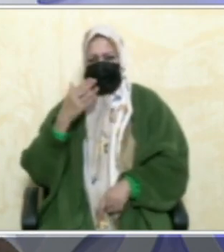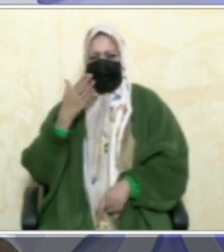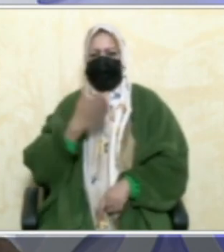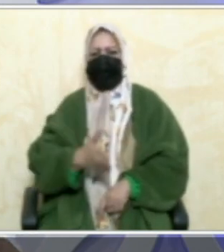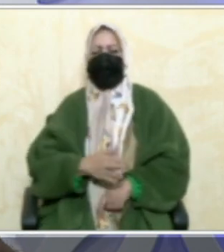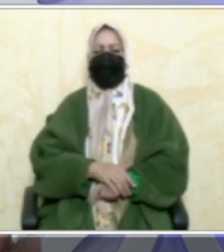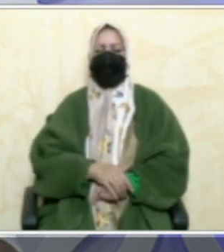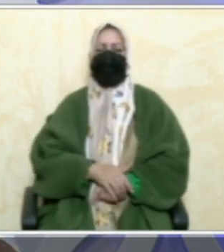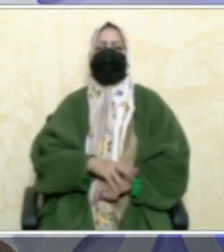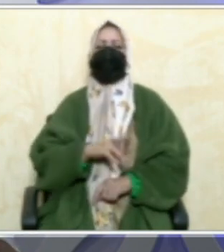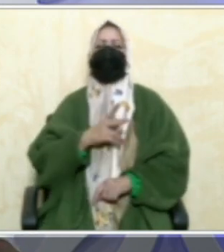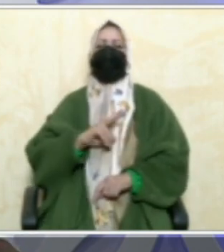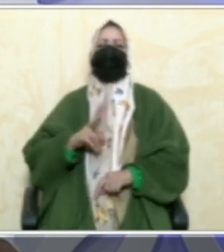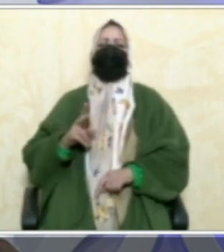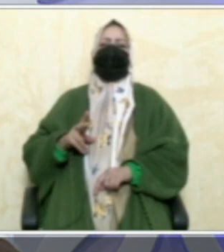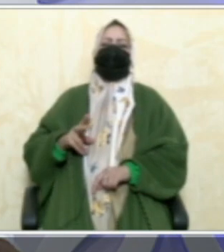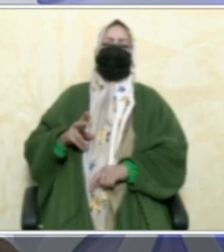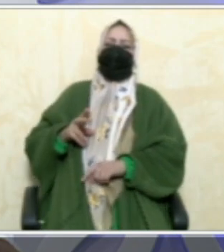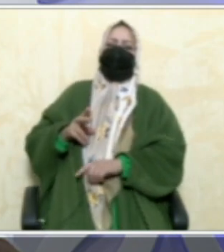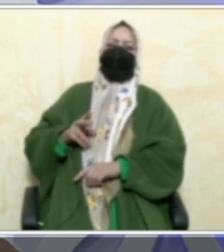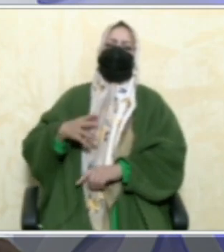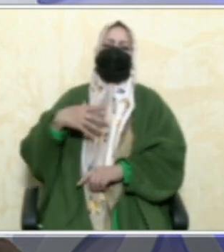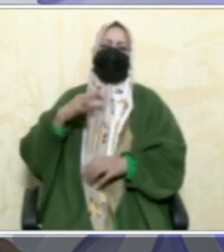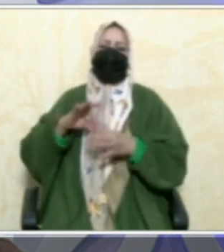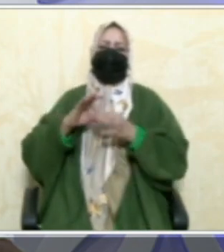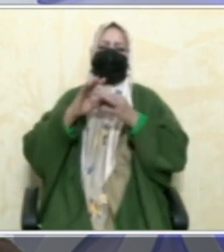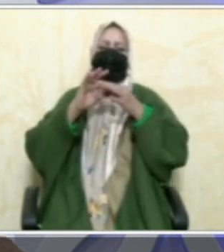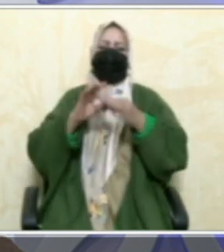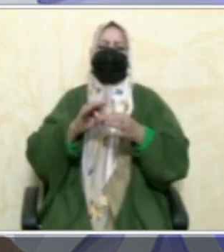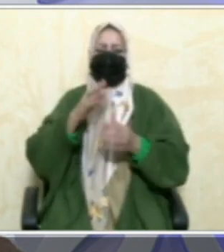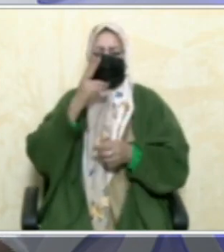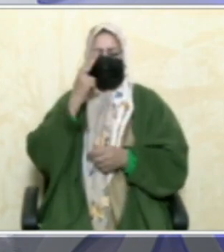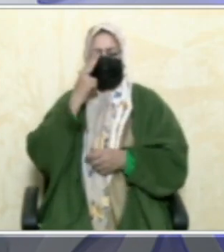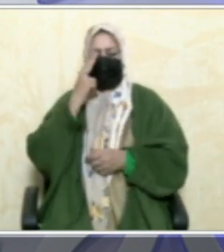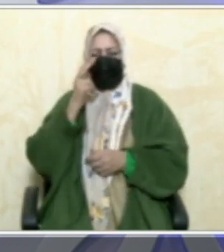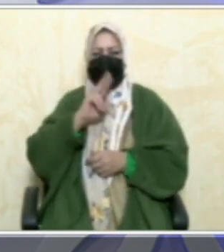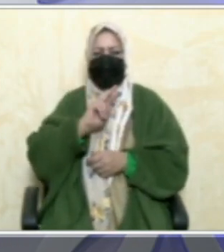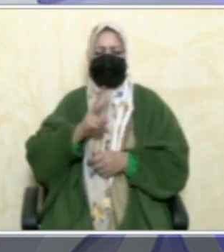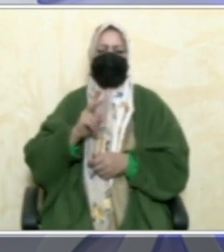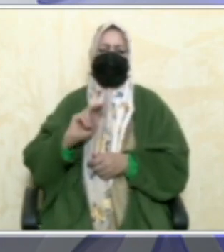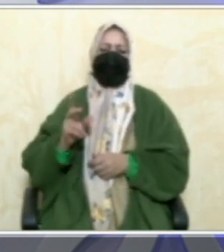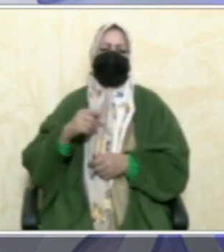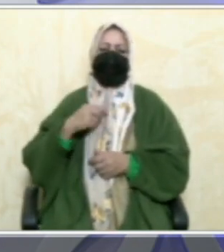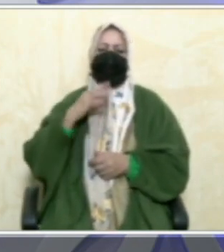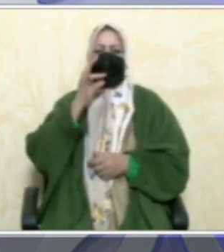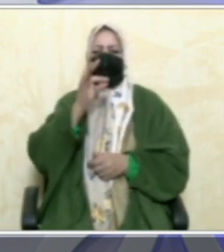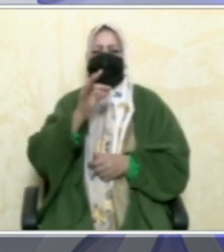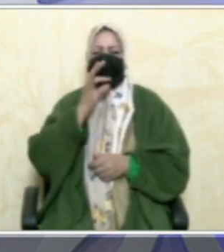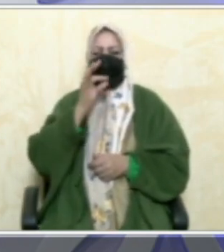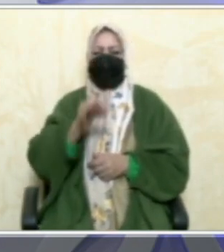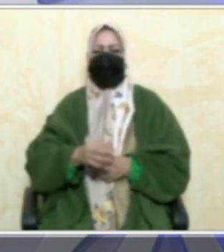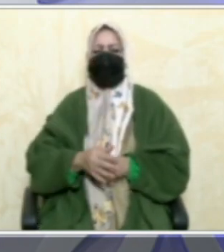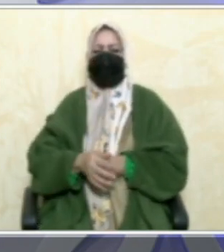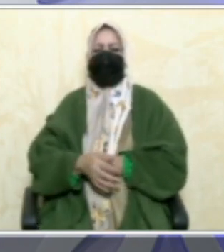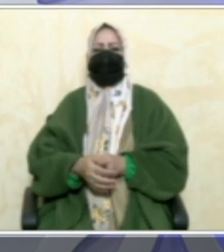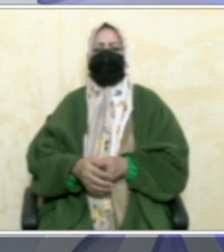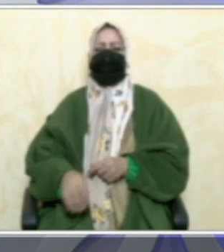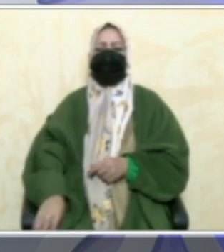بينه فضيلة المفتي وقلته أكثر من مرة، لكن عندي